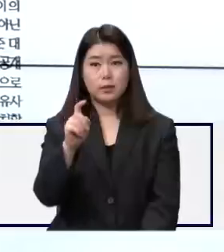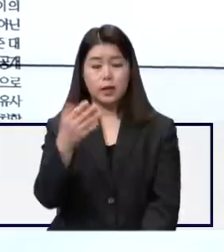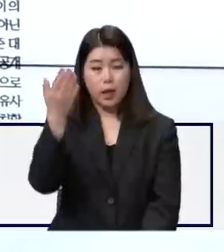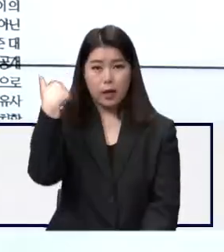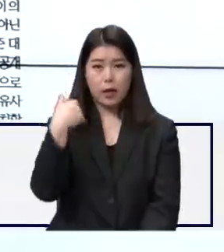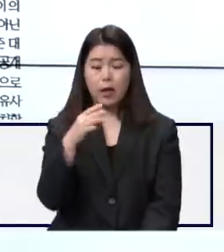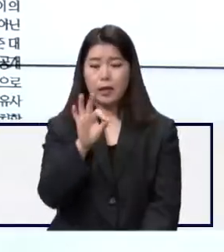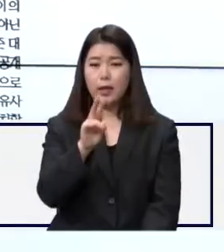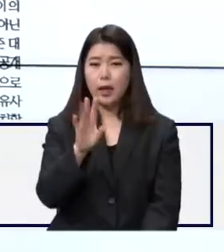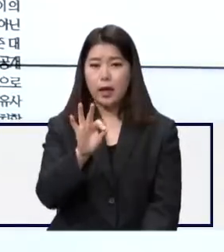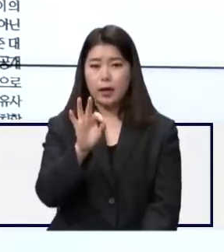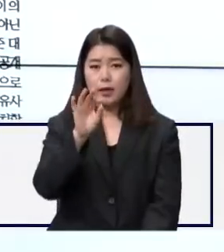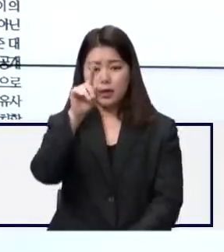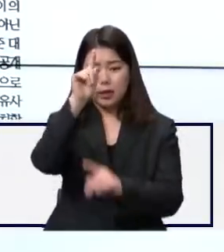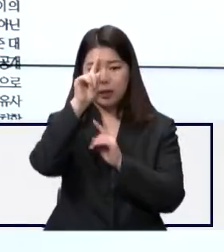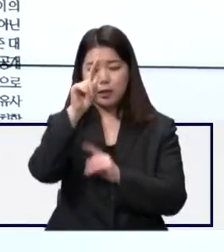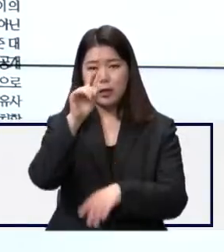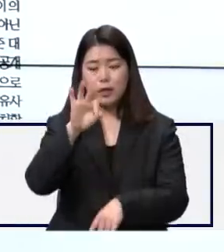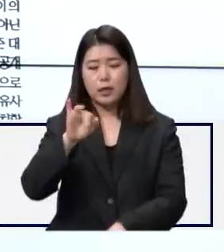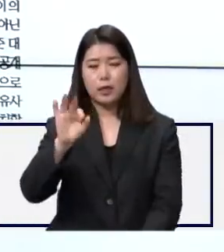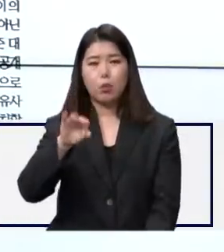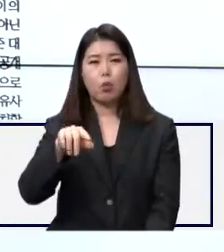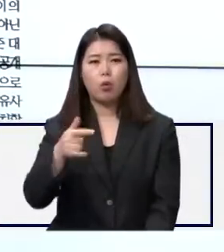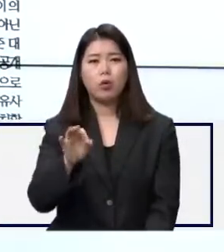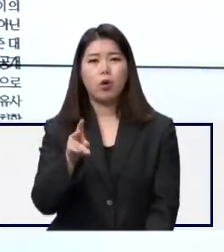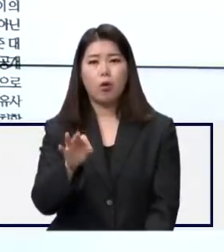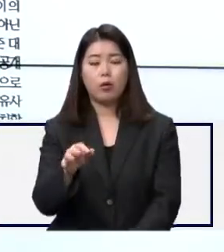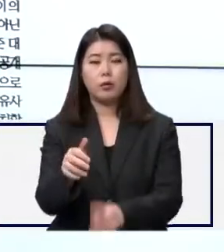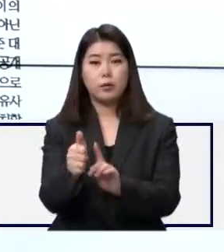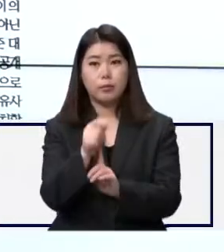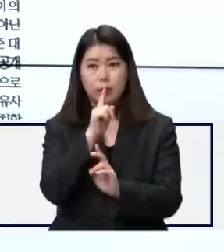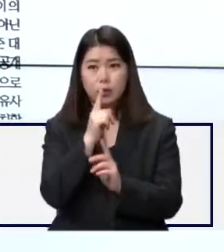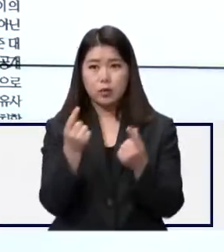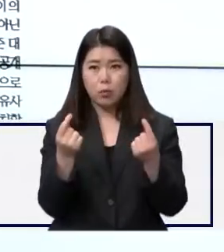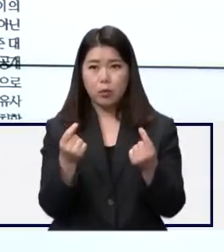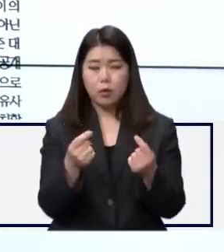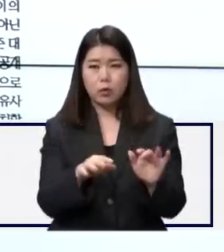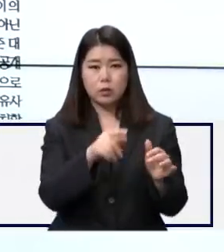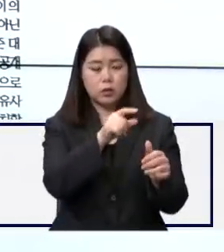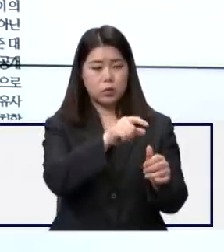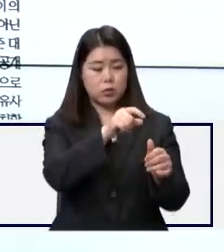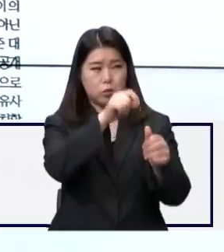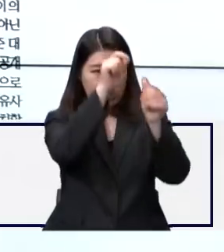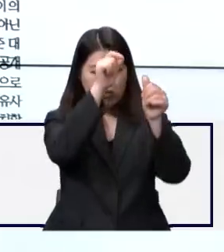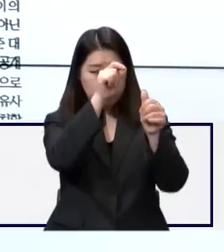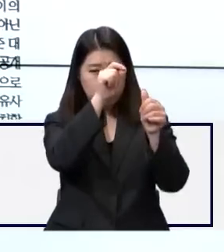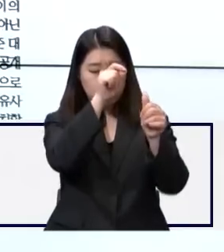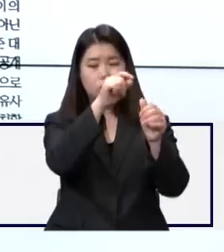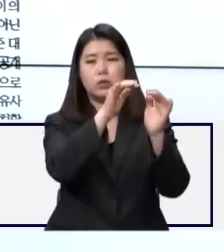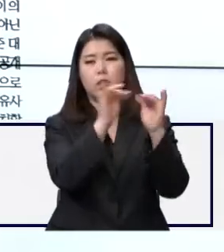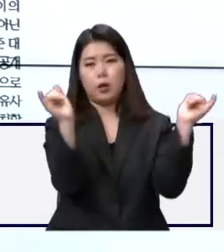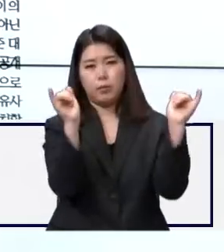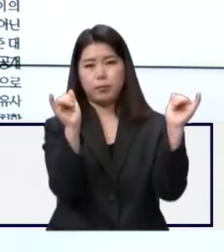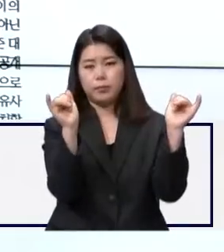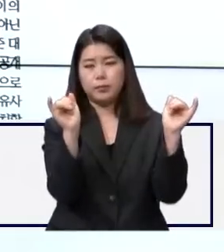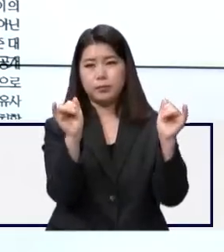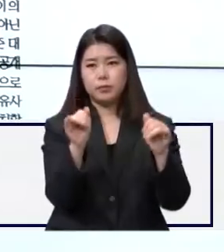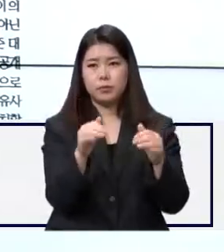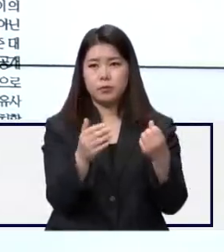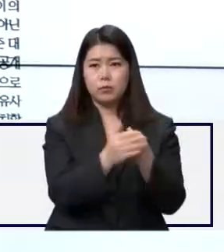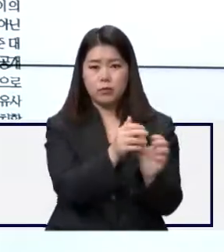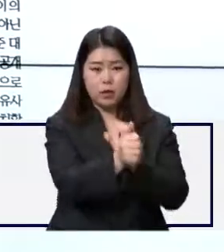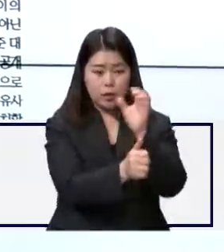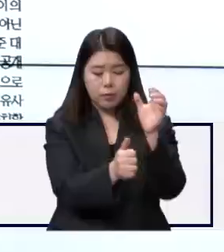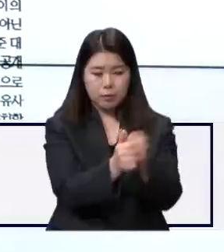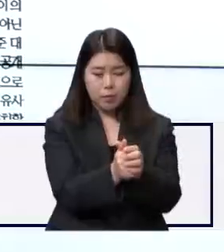양예원형 의원이 sns에 그런 얘기를 했죠 지도부는 선출이다 그렇다면 인명권하는